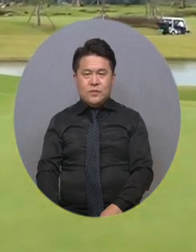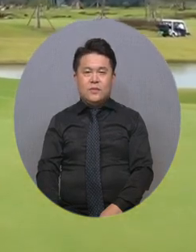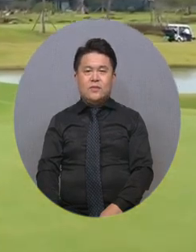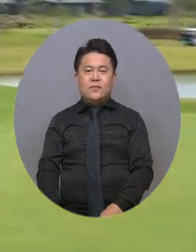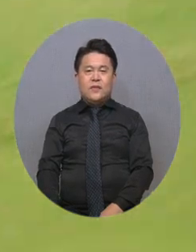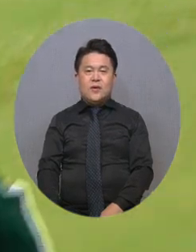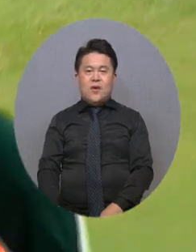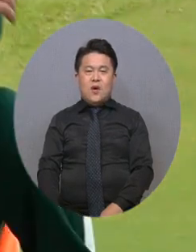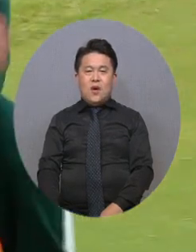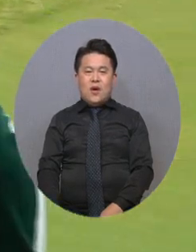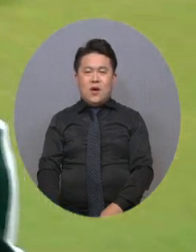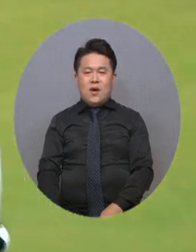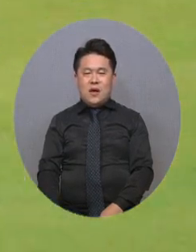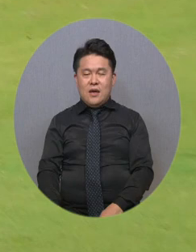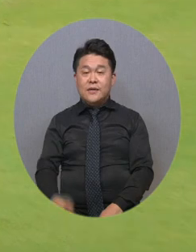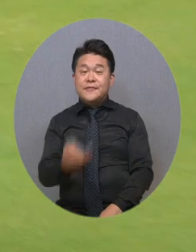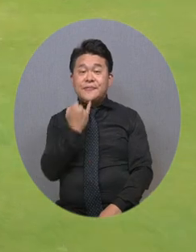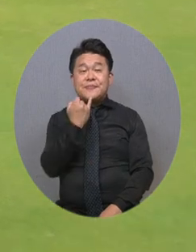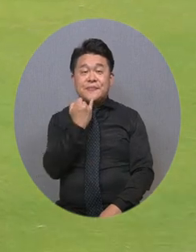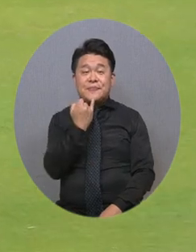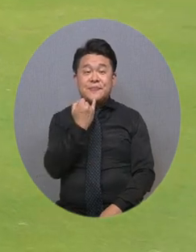너. 괜찮아요.